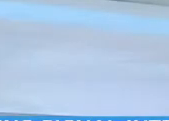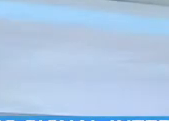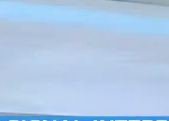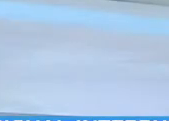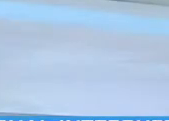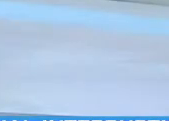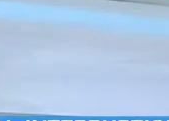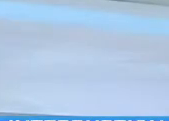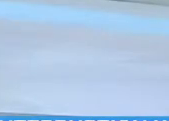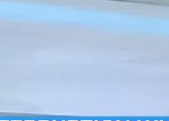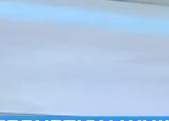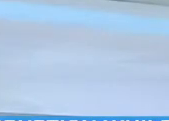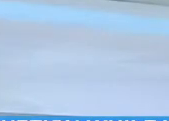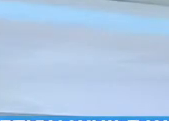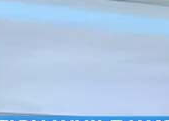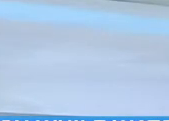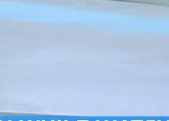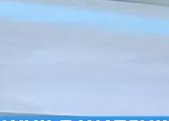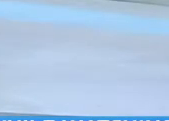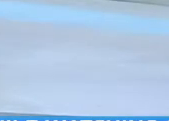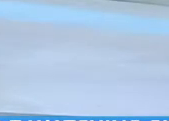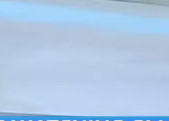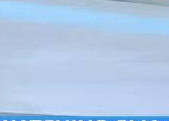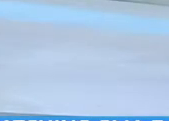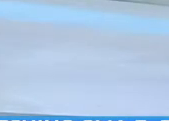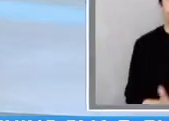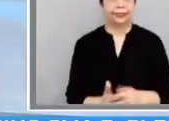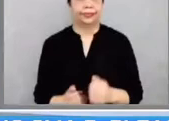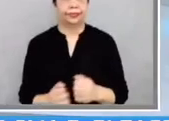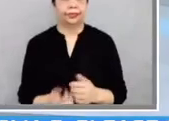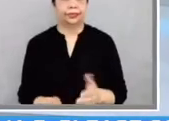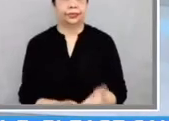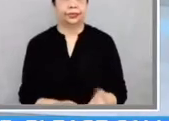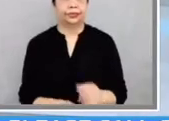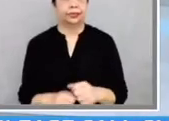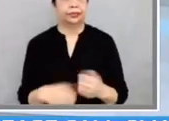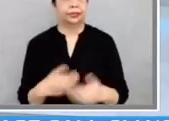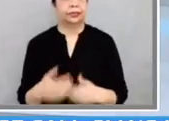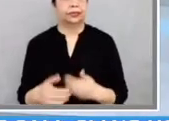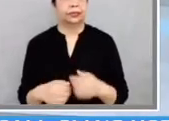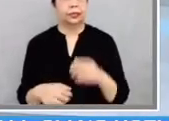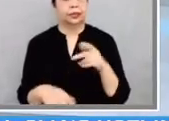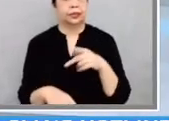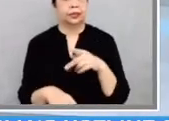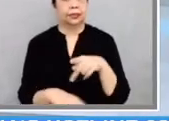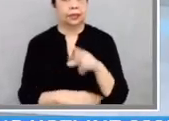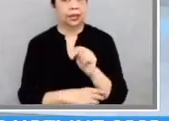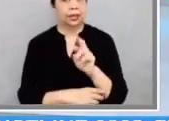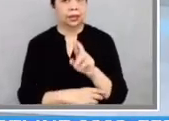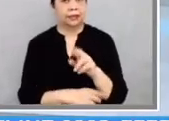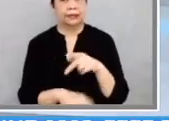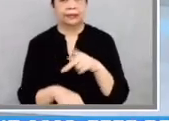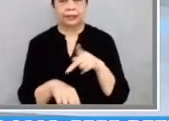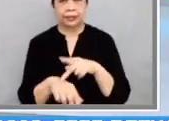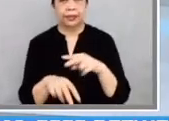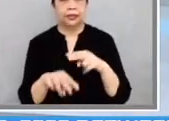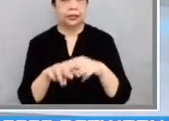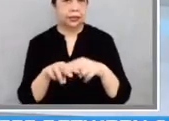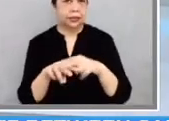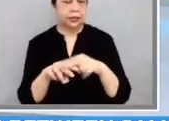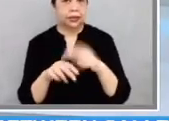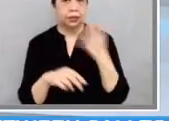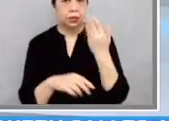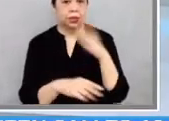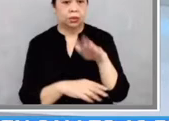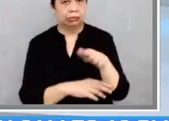Mga kapuso, 24 oras nang naaantala ang operasyon ng Philippine National Railways. Ito ay matapos tumagilid at